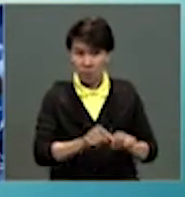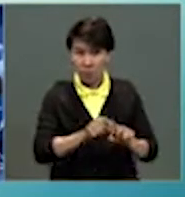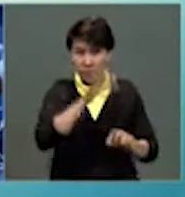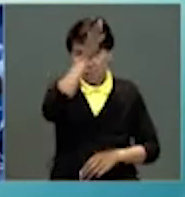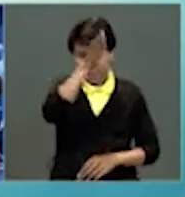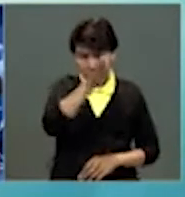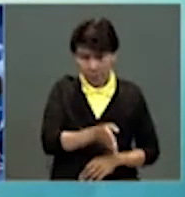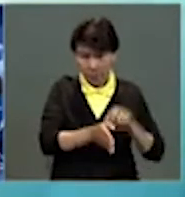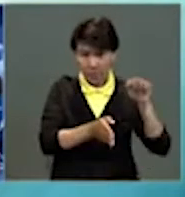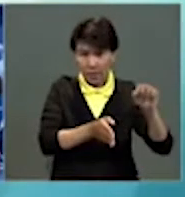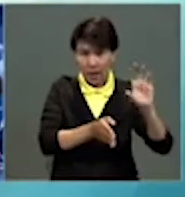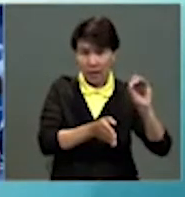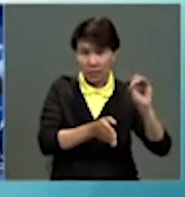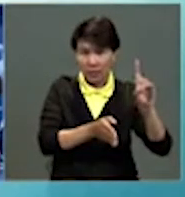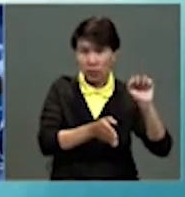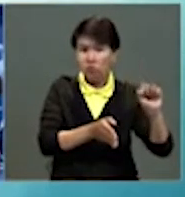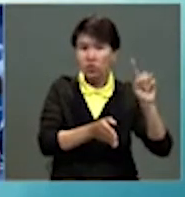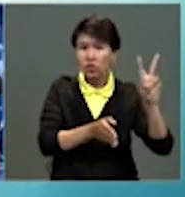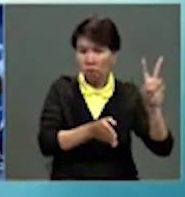คนนะครับไปดูครับว่าภาพรวมของคนที่กลับมาจากต่างประเทศเนี่ยส่วนใหญ่มีอาการหรือไม่มีอาการนะครับเราจะเห็นเป็นกราฟนะครับในช่วงของกราฟวงกลมซ้ายมือสะสมเนี่ยมีอาการมากกว่าไม่มีอาการนิดหน่อยนะครับมีอาการคือ51.2